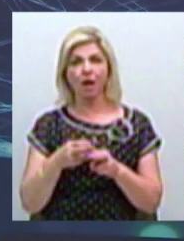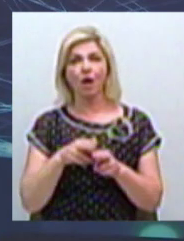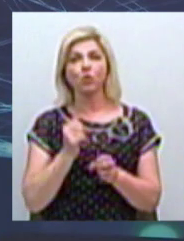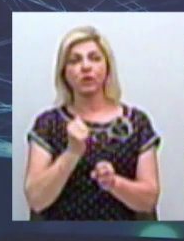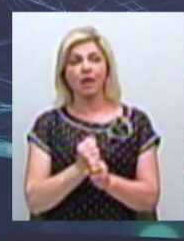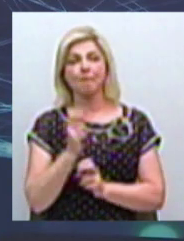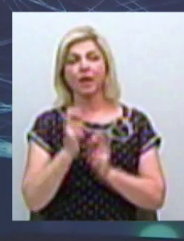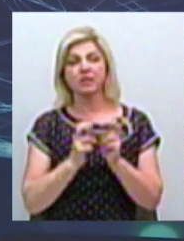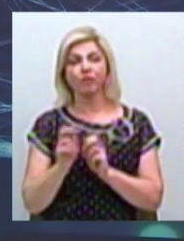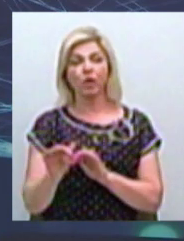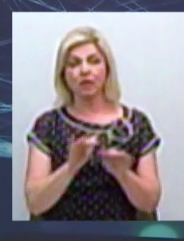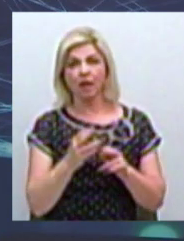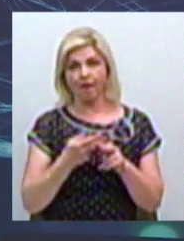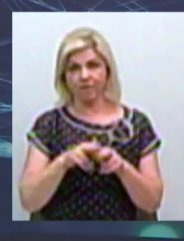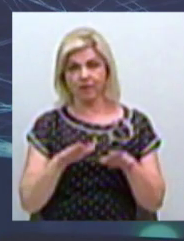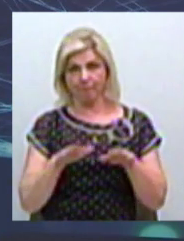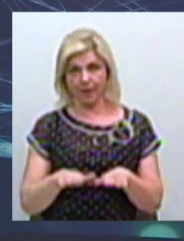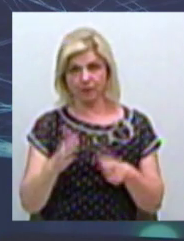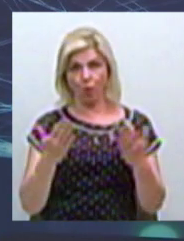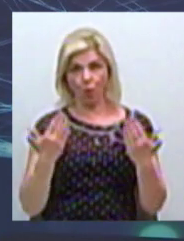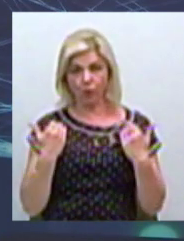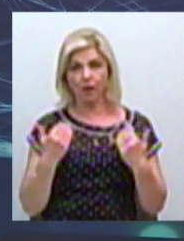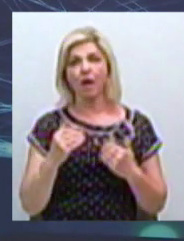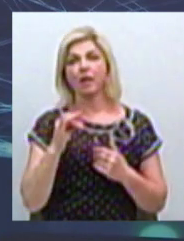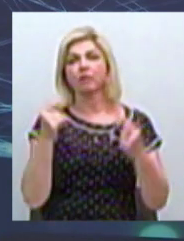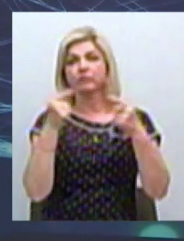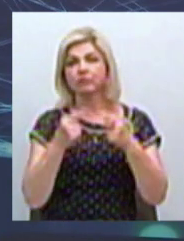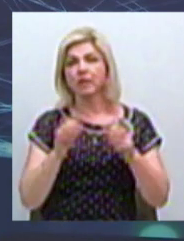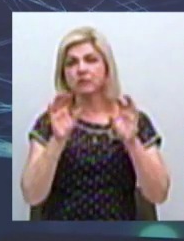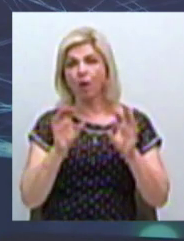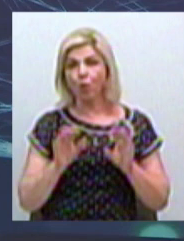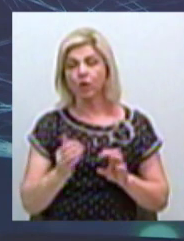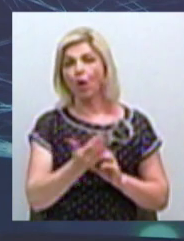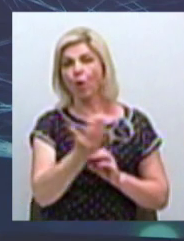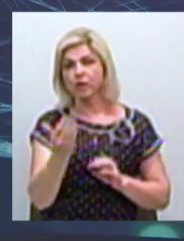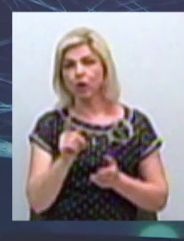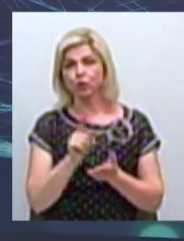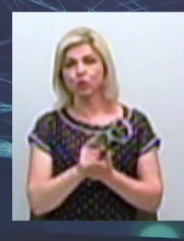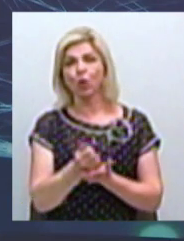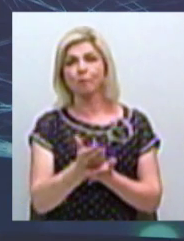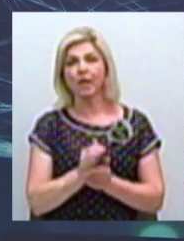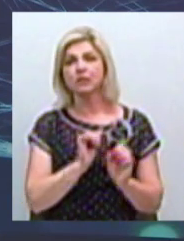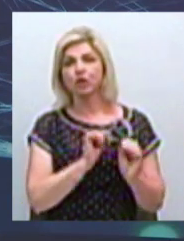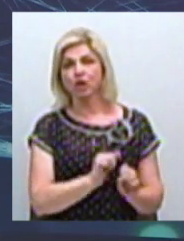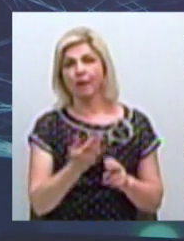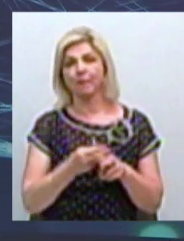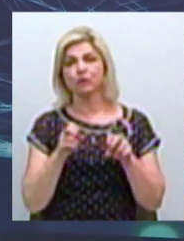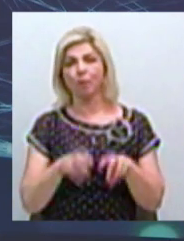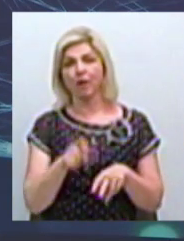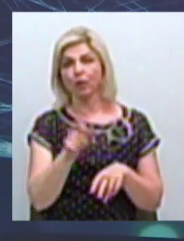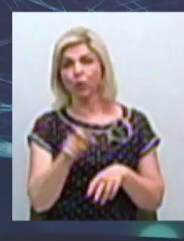производственную деятельность в зоне этого отдыха. Согласно законодательной базе, они должны обеспечить защиту и безопасность населения,